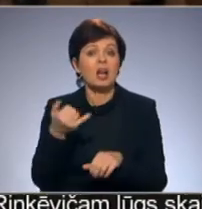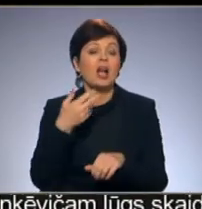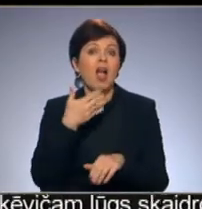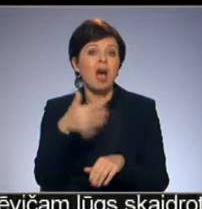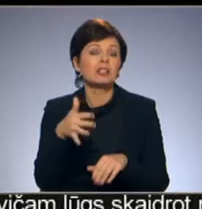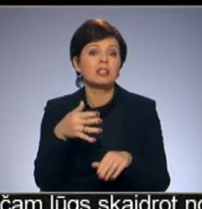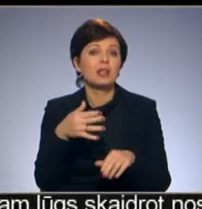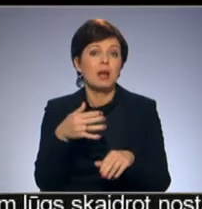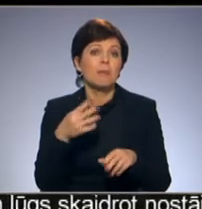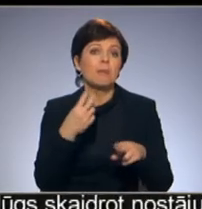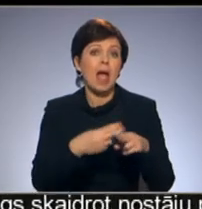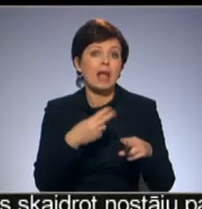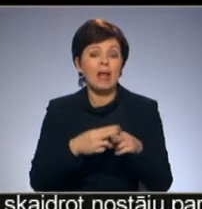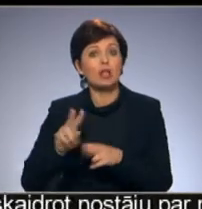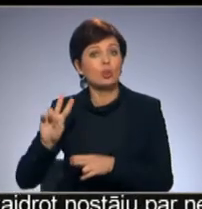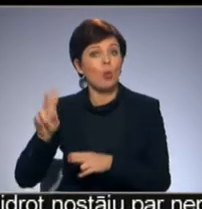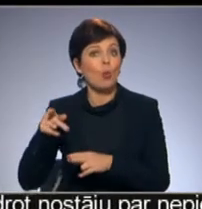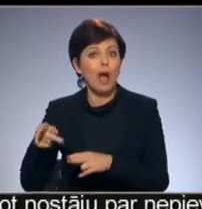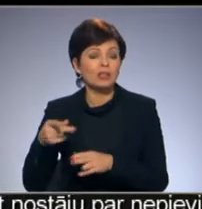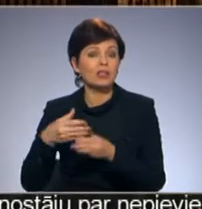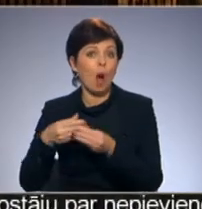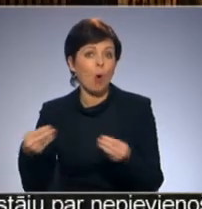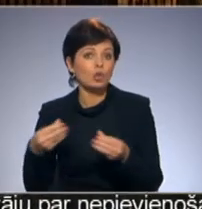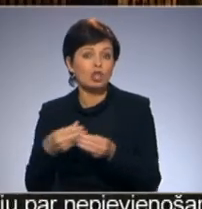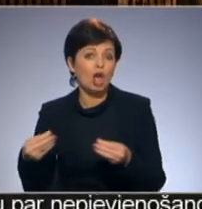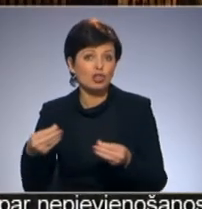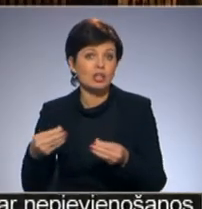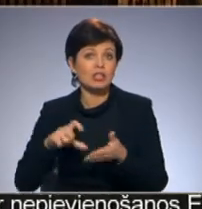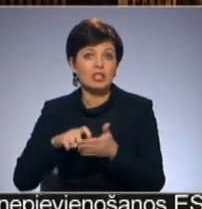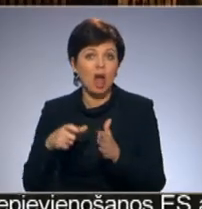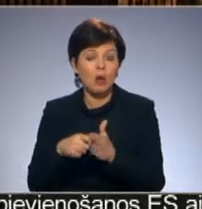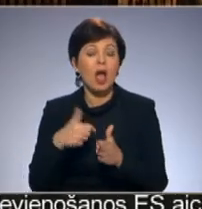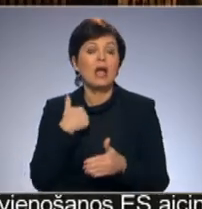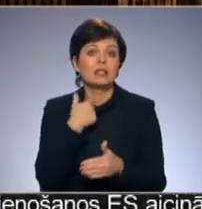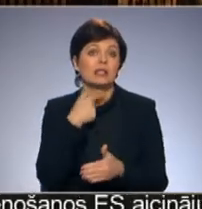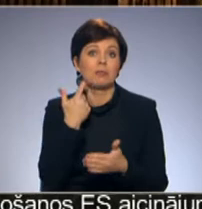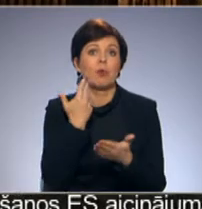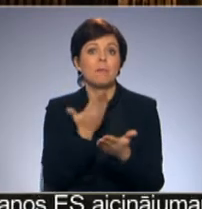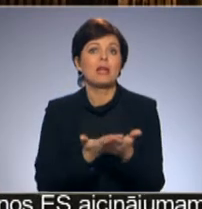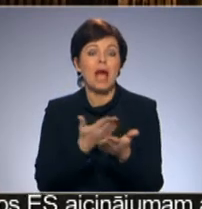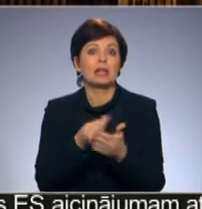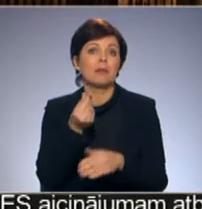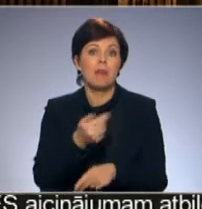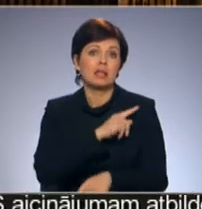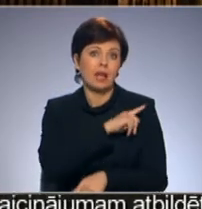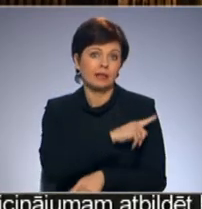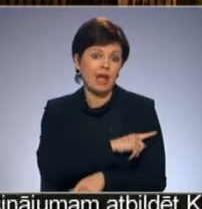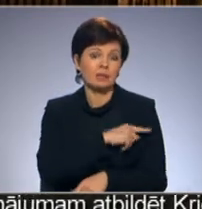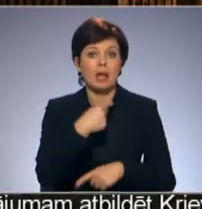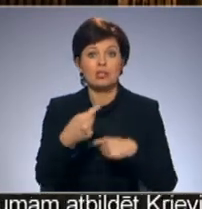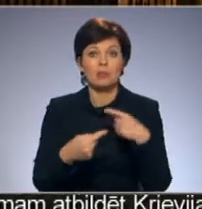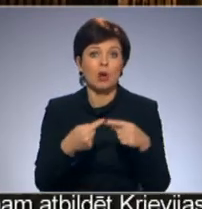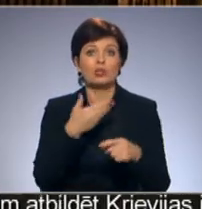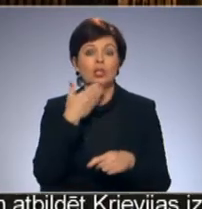un otrajā posmā elektrotērauda kausēšanas cehis. Varbūt izdevies tas, ko es gribēju pierādīt, kad maksātnespējas process tas nav tikai